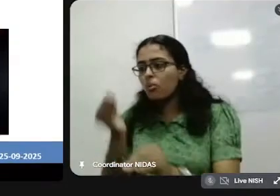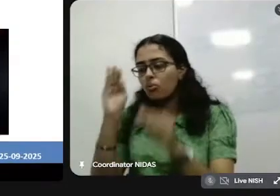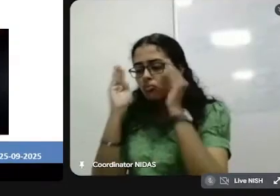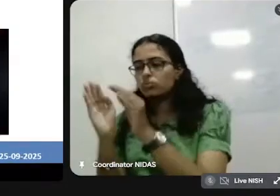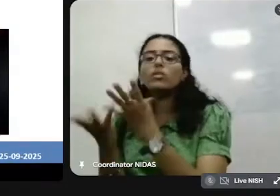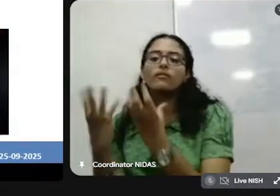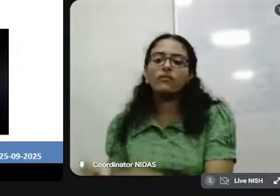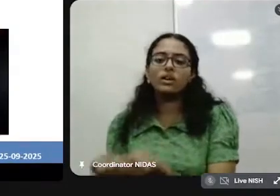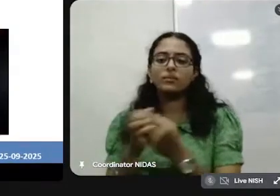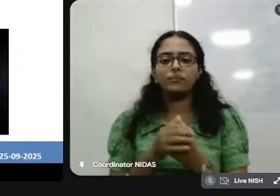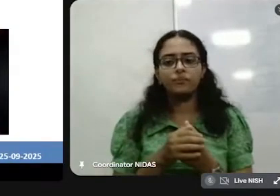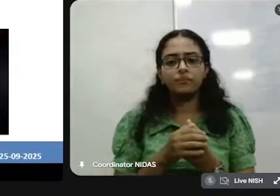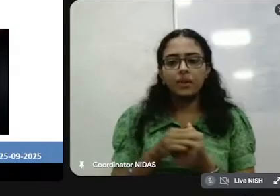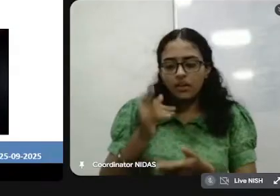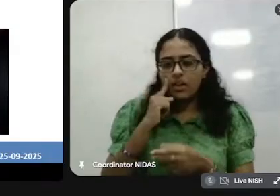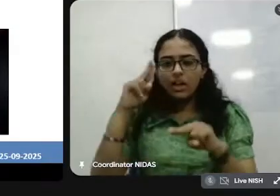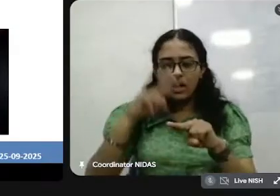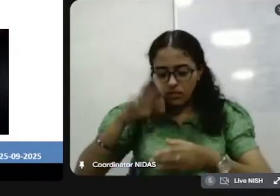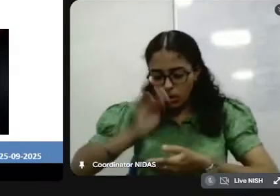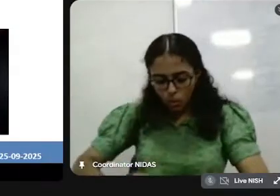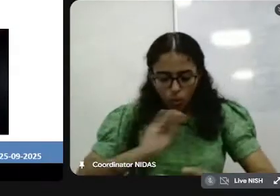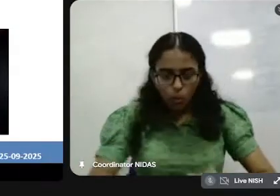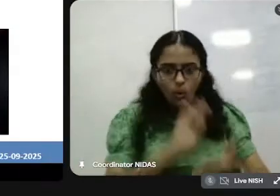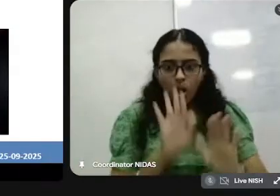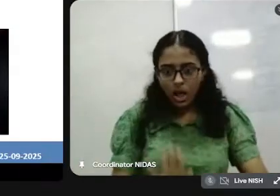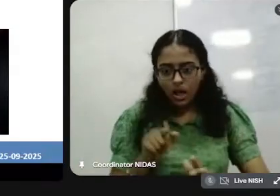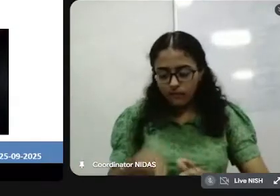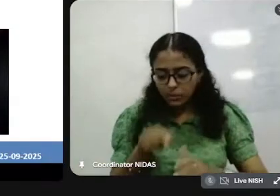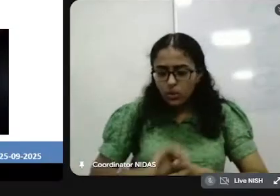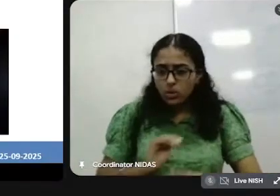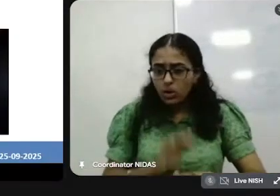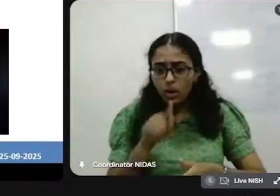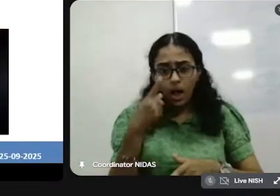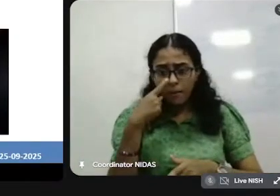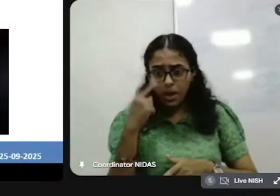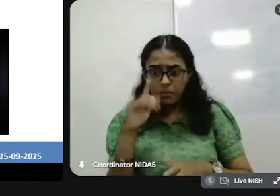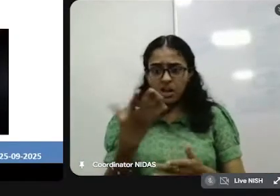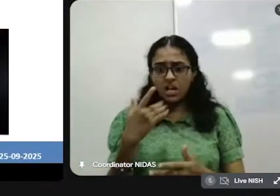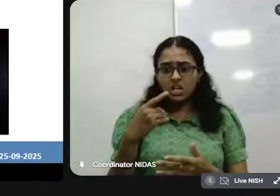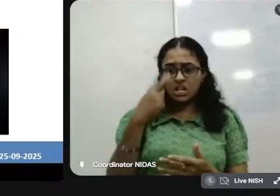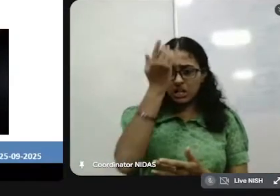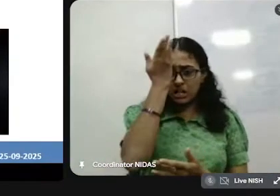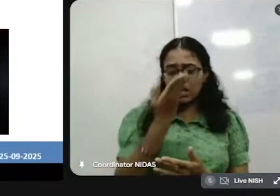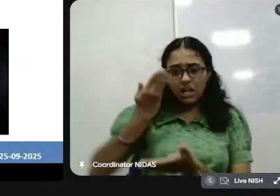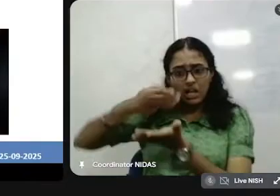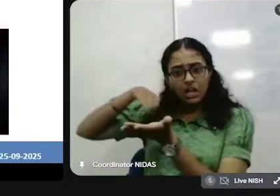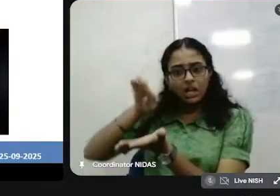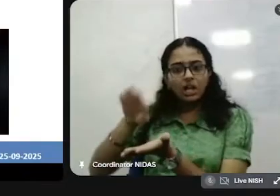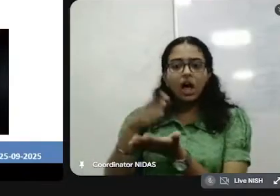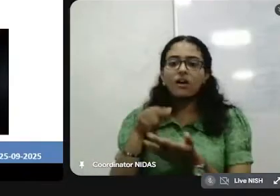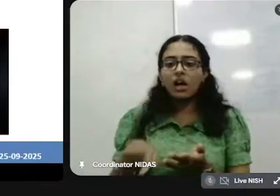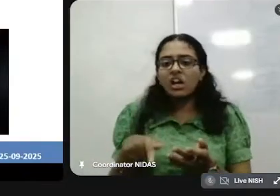കാര്യങ്ങളൊക്കെ കൊടുക്കുക. ഇപ്പൊ കുട്ടികളുള്ള മാതാപിതാക്കൾക്കാണ് സ്ട്രോക്ക് വന്നിരിക്കുന്നുണ്ടെങ്കിൽ കുട്ടികളുടെ കാര്യങ്ങൾ നടത്തി കൊടുക്കാനും അവരുടെ മറ്റു